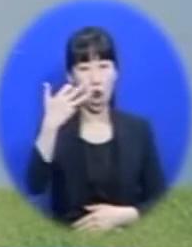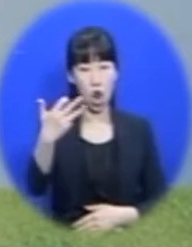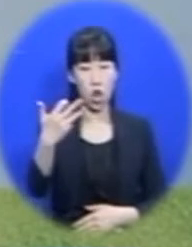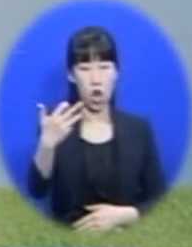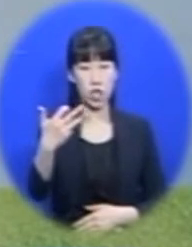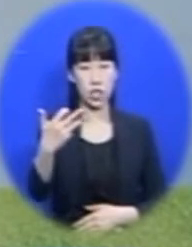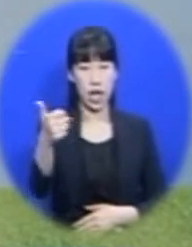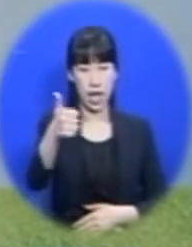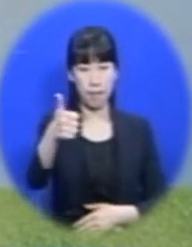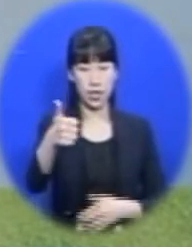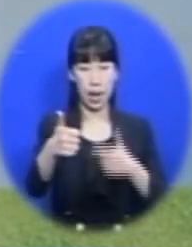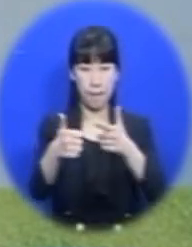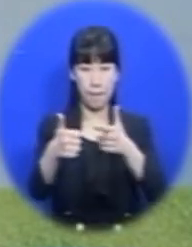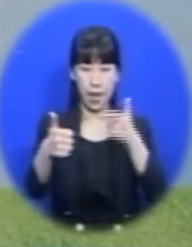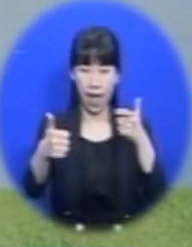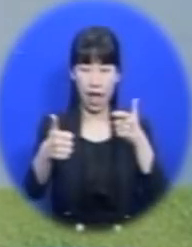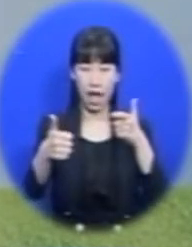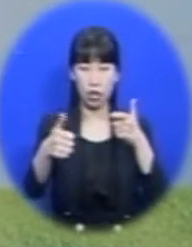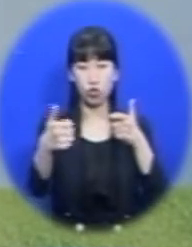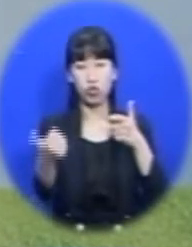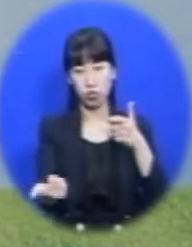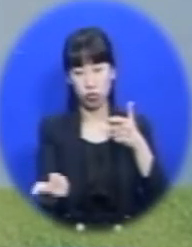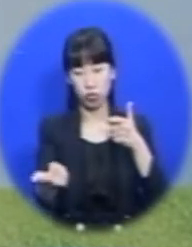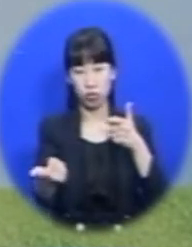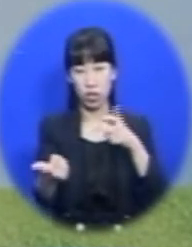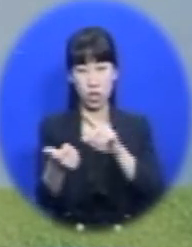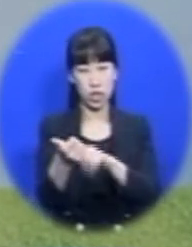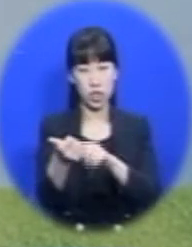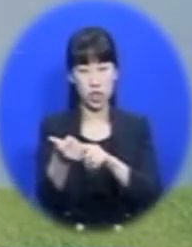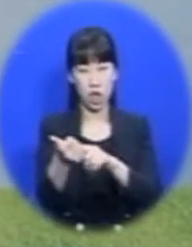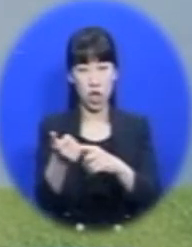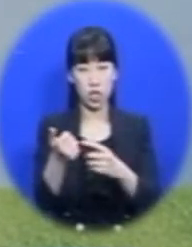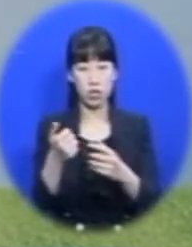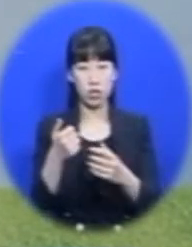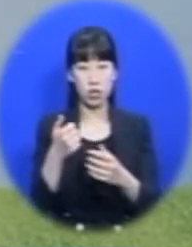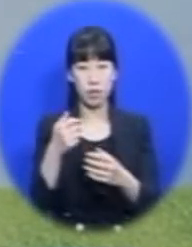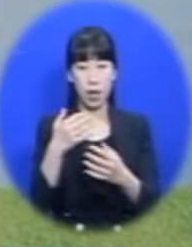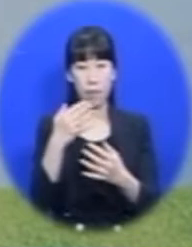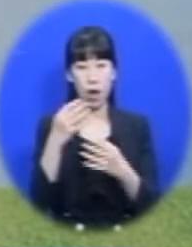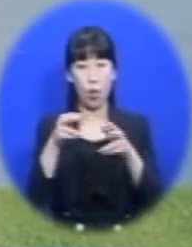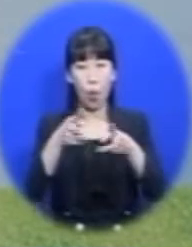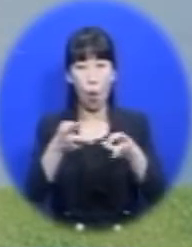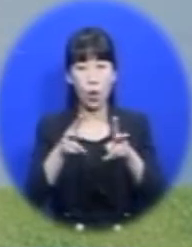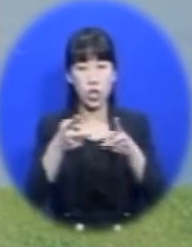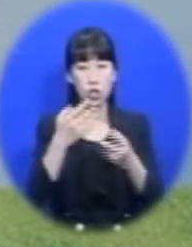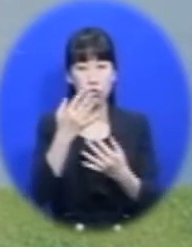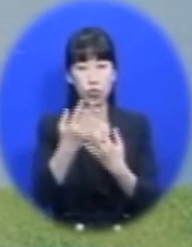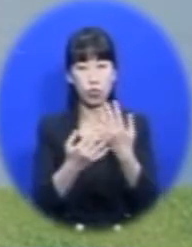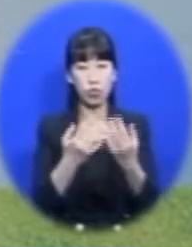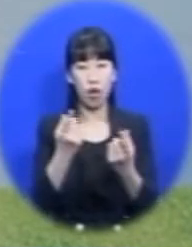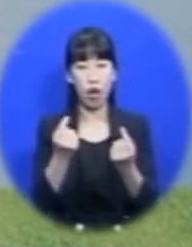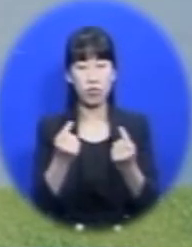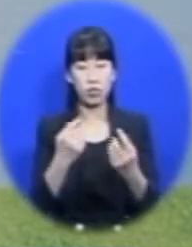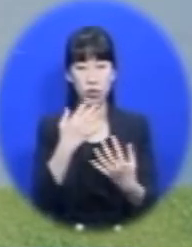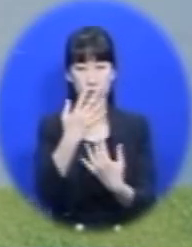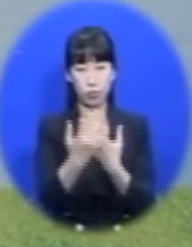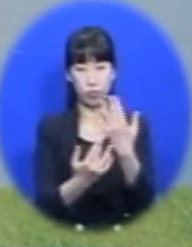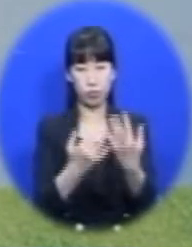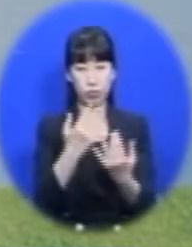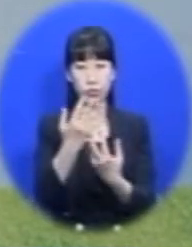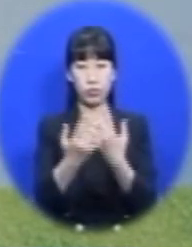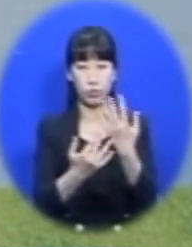소년을 총으로 쏘아 죽이고 그리고 증거인멸을 위해서 시신을 바베큐 고기처럼 이리저리 돌려가면서 불에